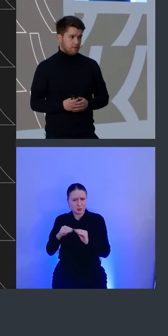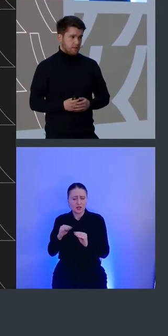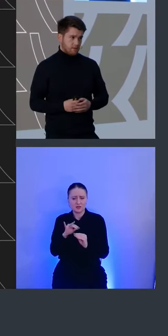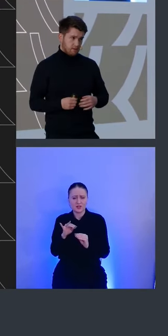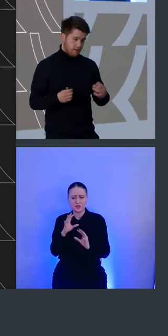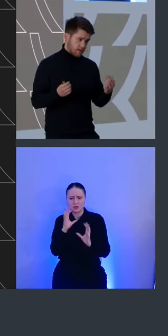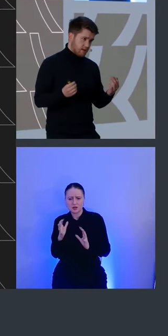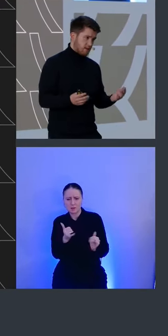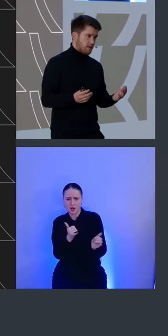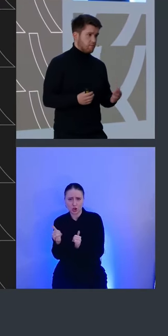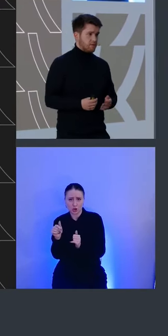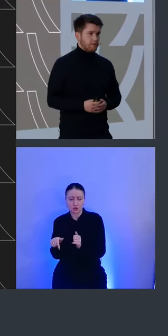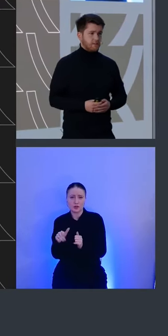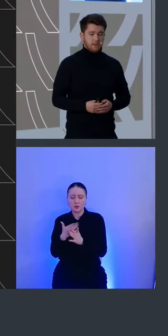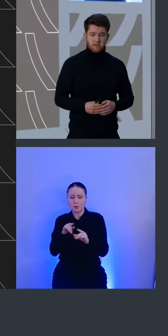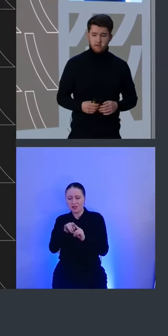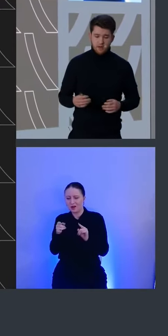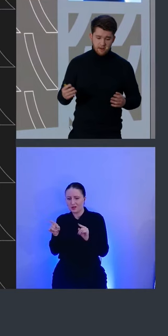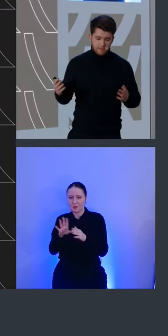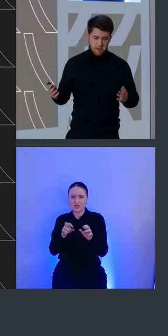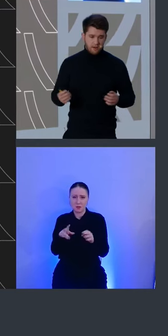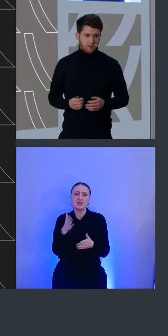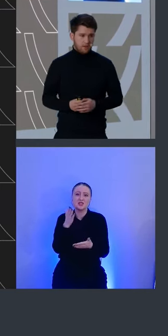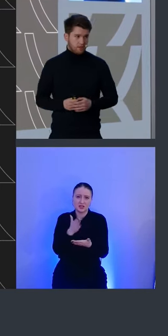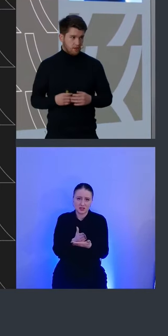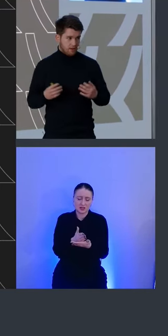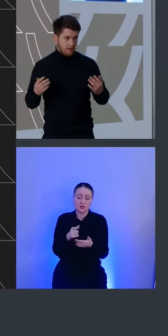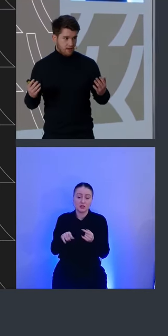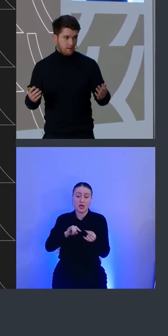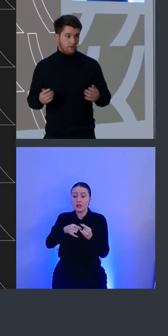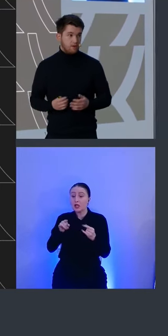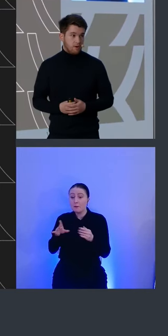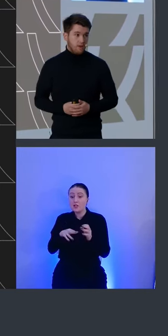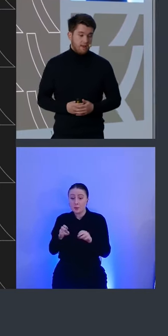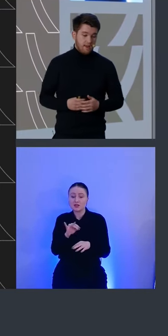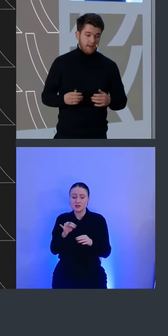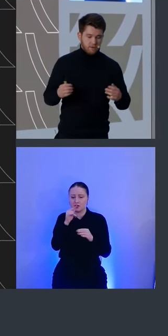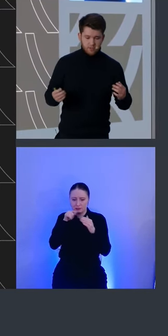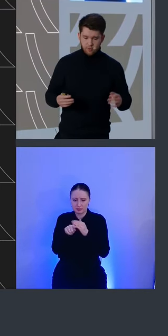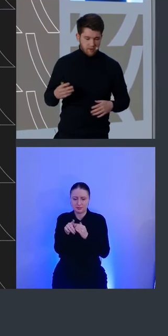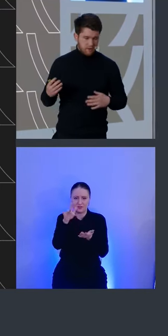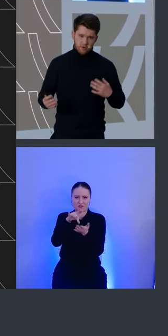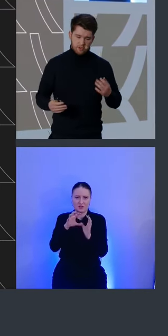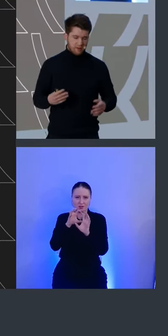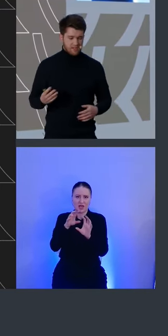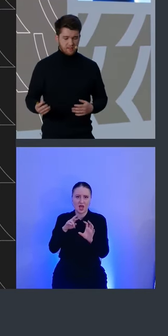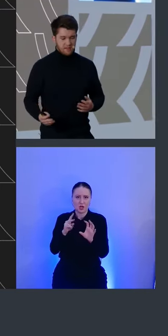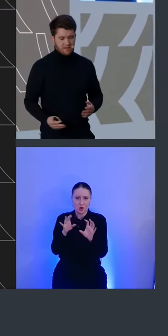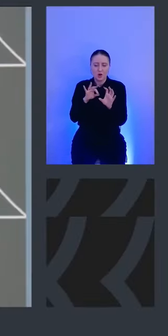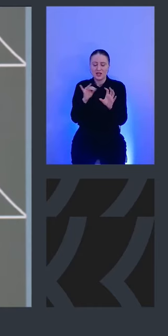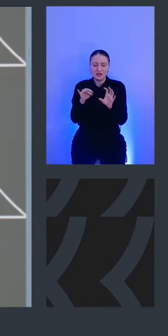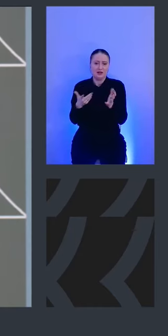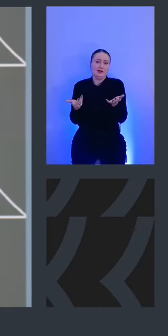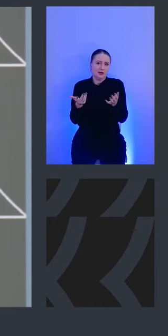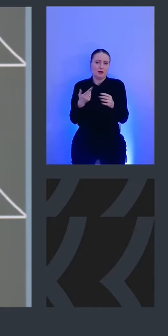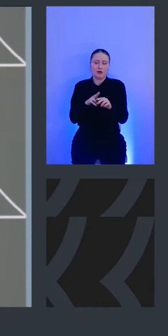поддерживать. И какие-то дырки безопасности, они открывали также дырки и в ядро, и все это было не очень классно,